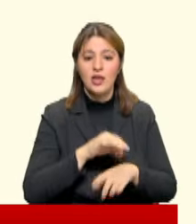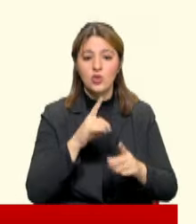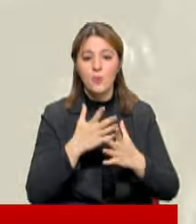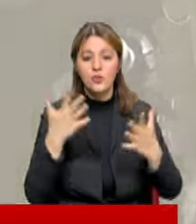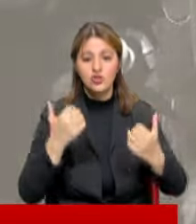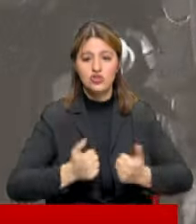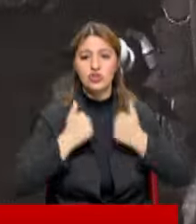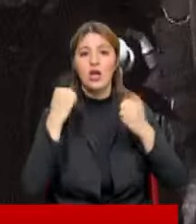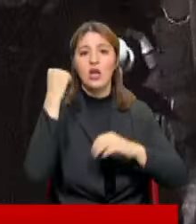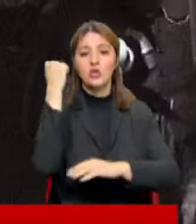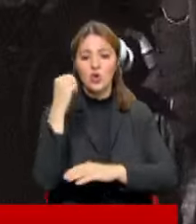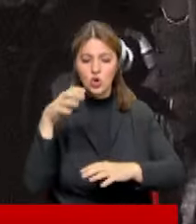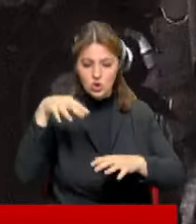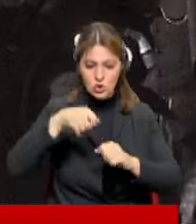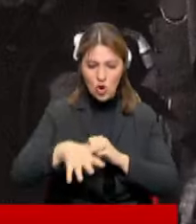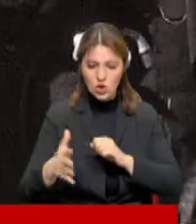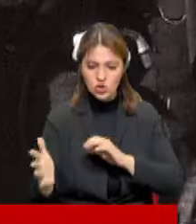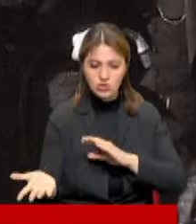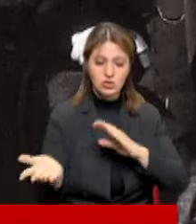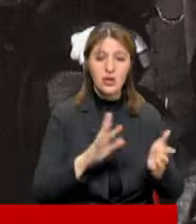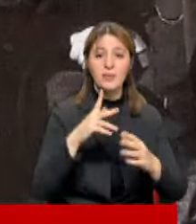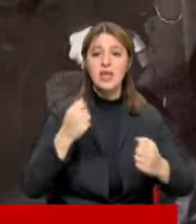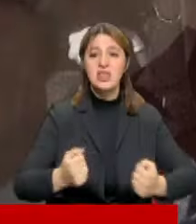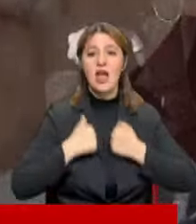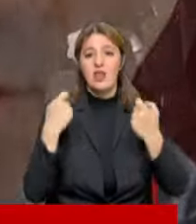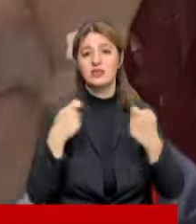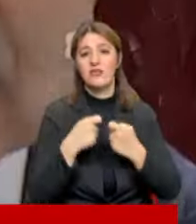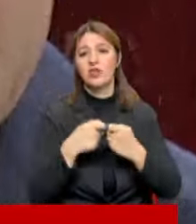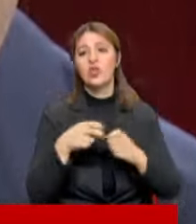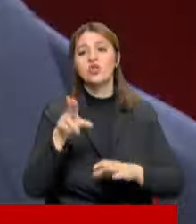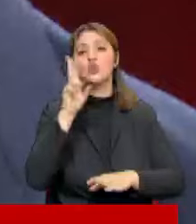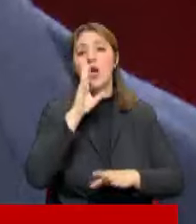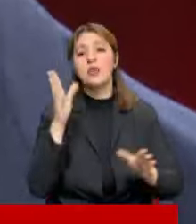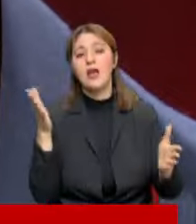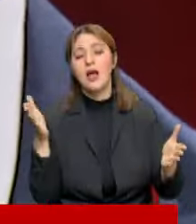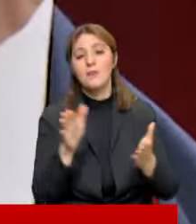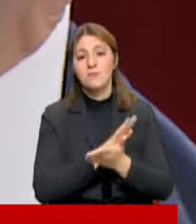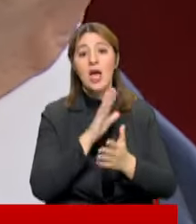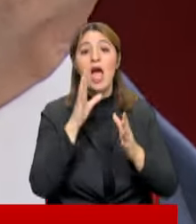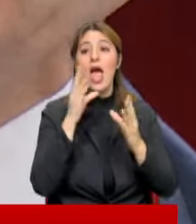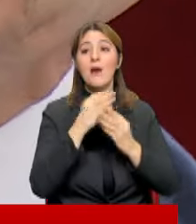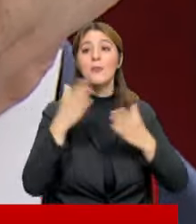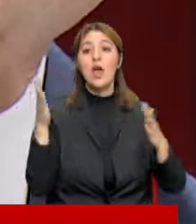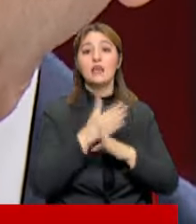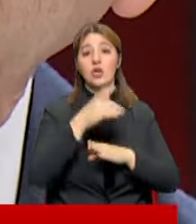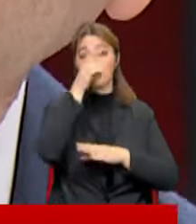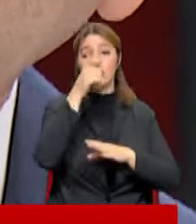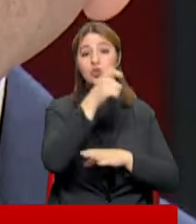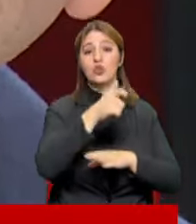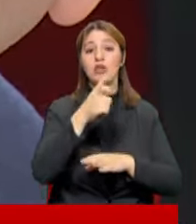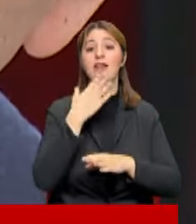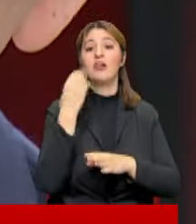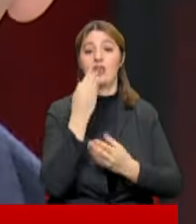bir Çınarın köklerinin sökülmesi misali Devlerin savaşında son perdeydi en büyük eserini Türk gençliğine emanet